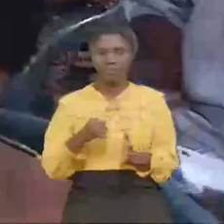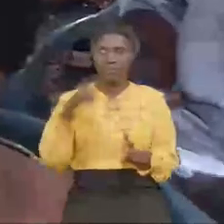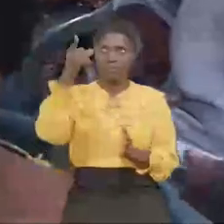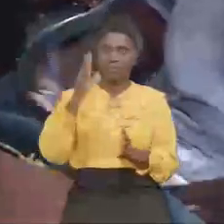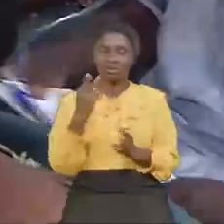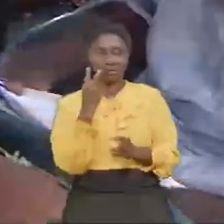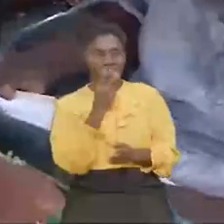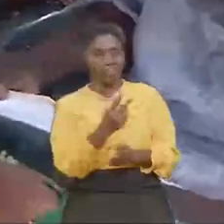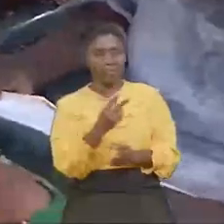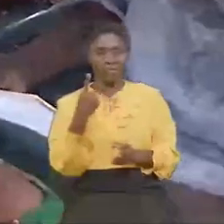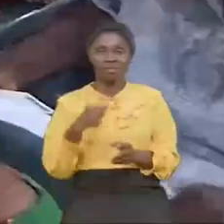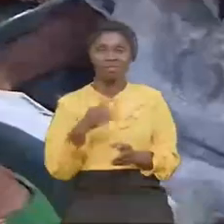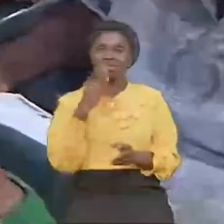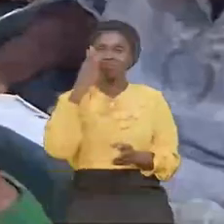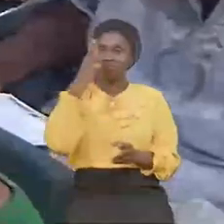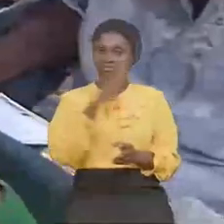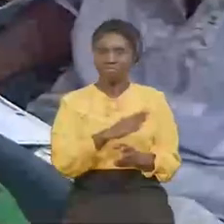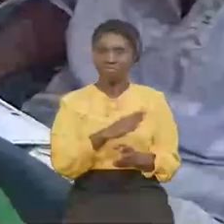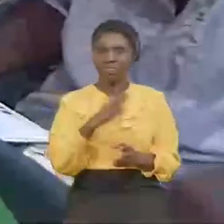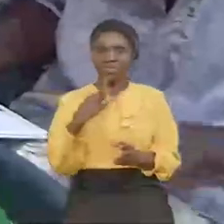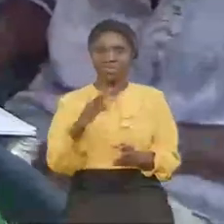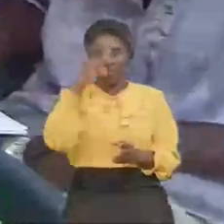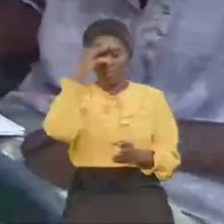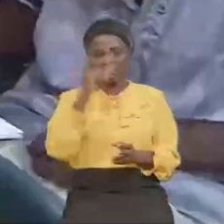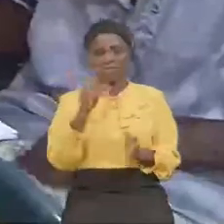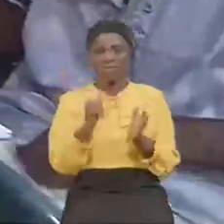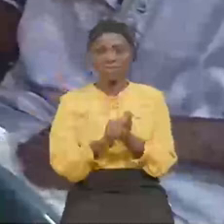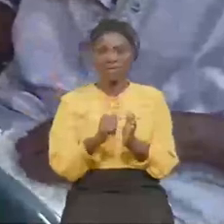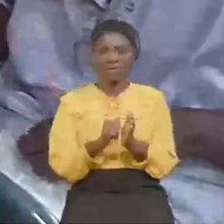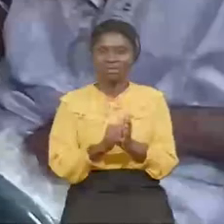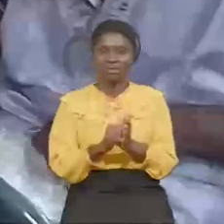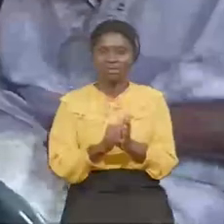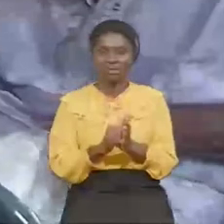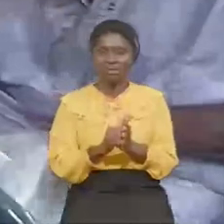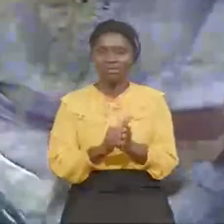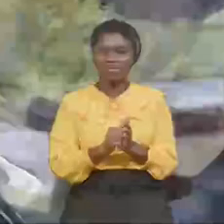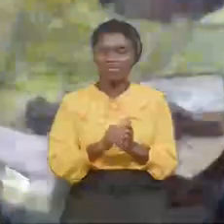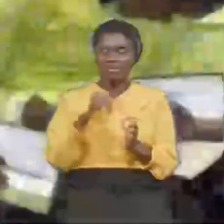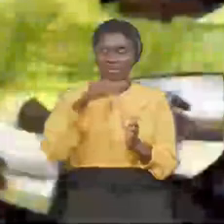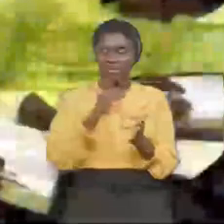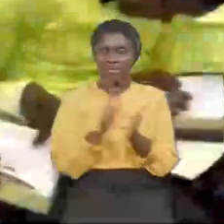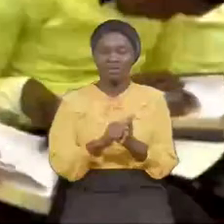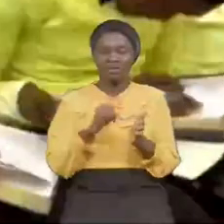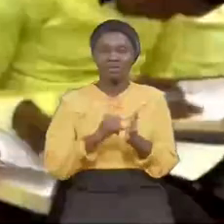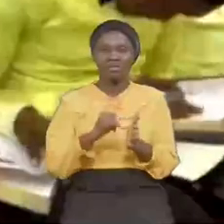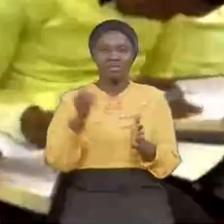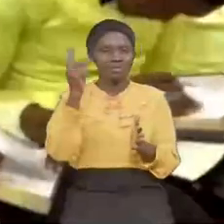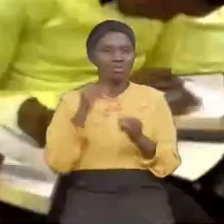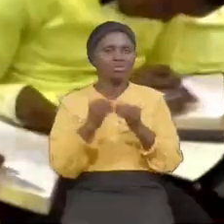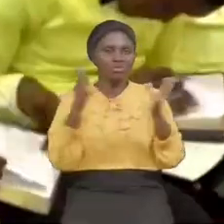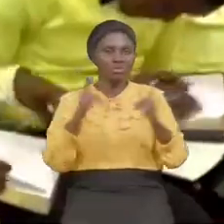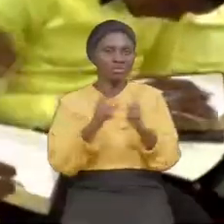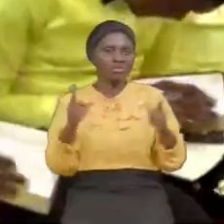L'Éternel vit la méchanceté des hommes. Vit que la méchanceté des hommes était grande sur la terre. Et que toutes les pensées de leur